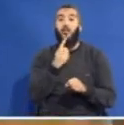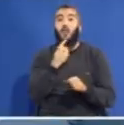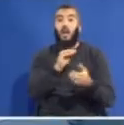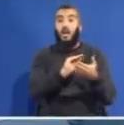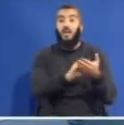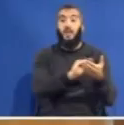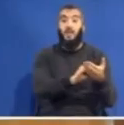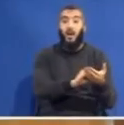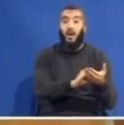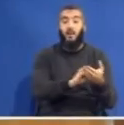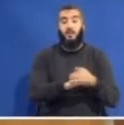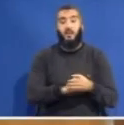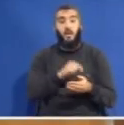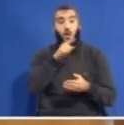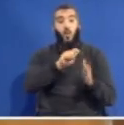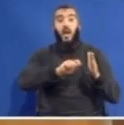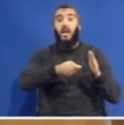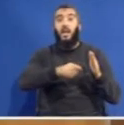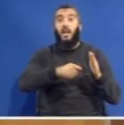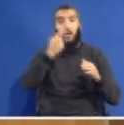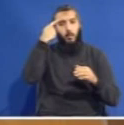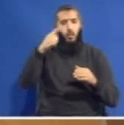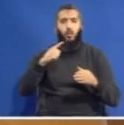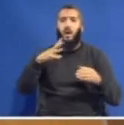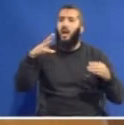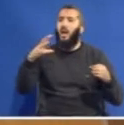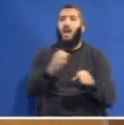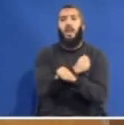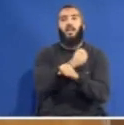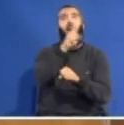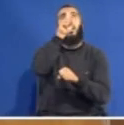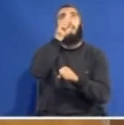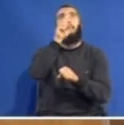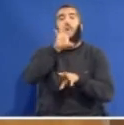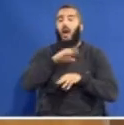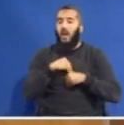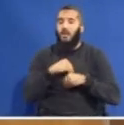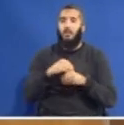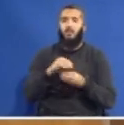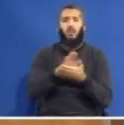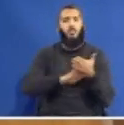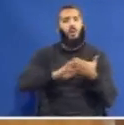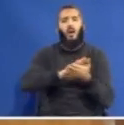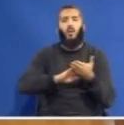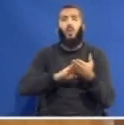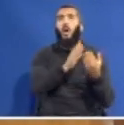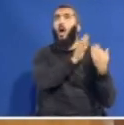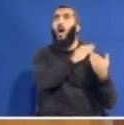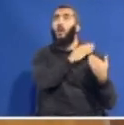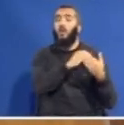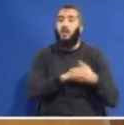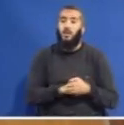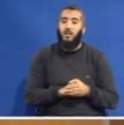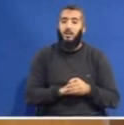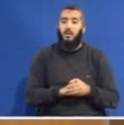الله مفتاح الفوز بالرضا رضي الله وغفران الذنوب والتجاوز عن الزلات